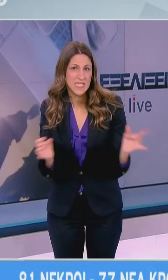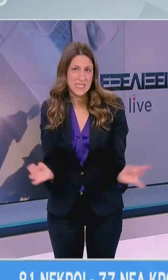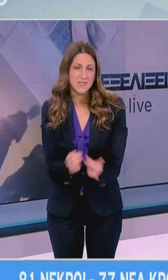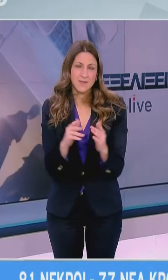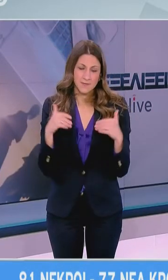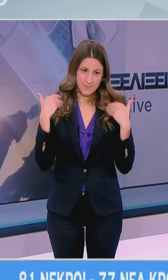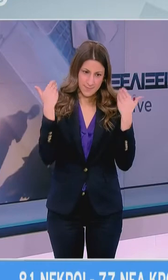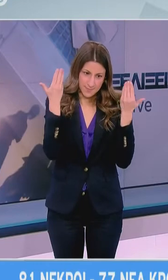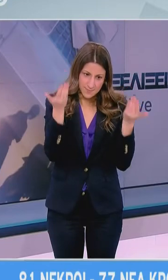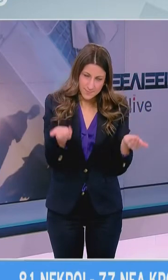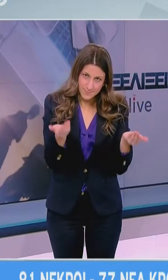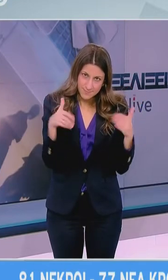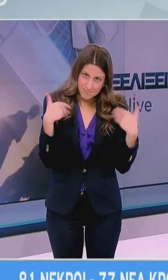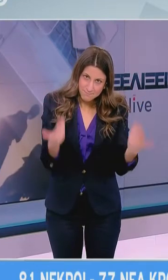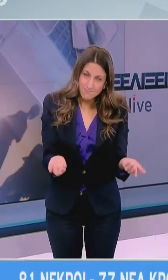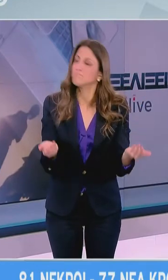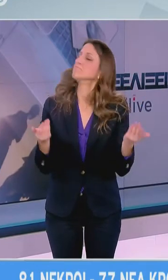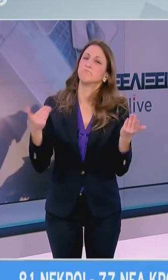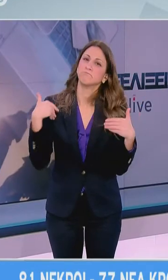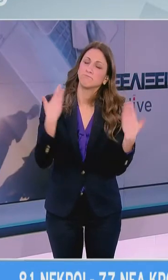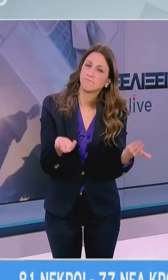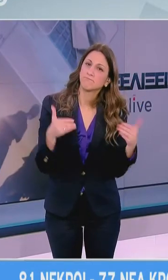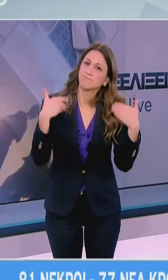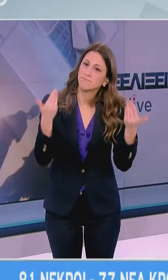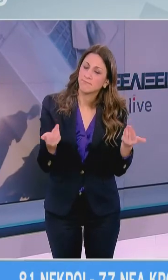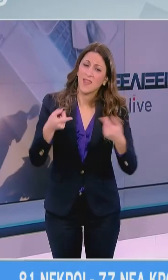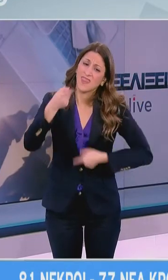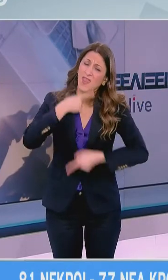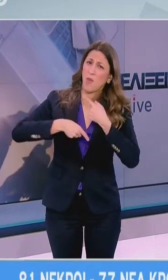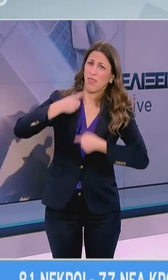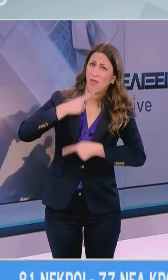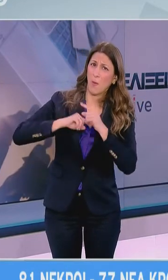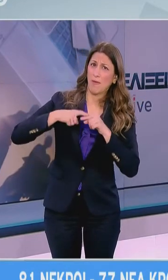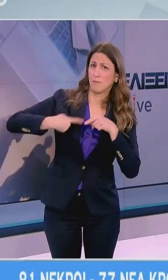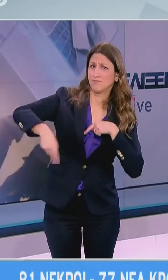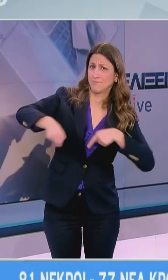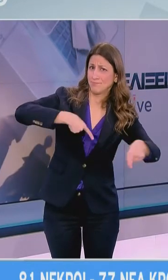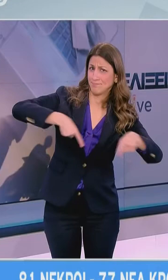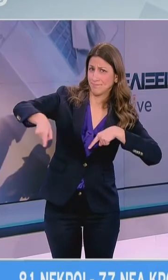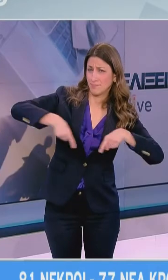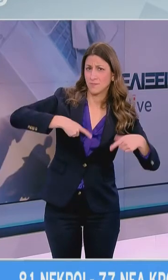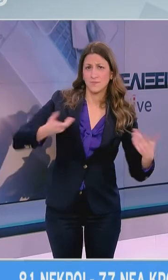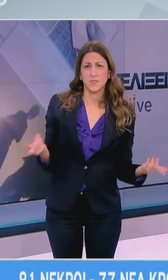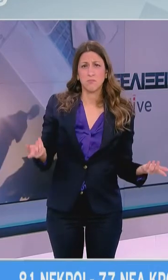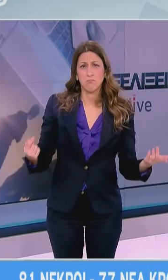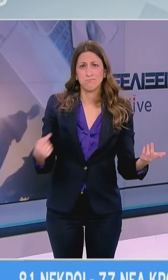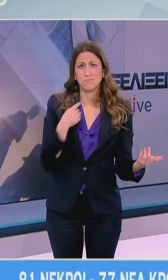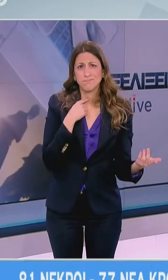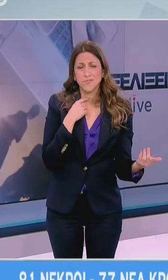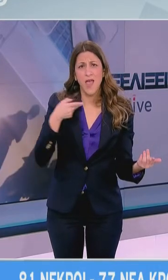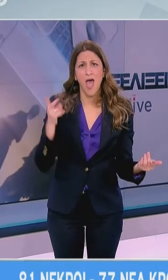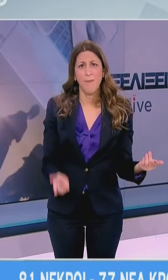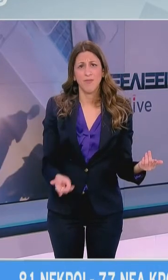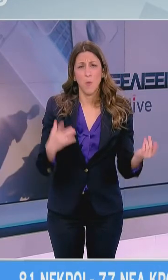φύγουμε απλά κάνοντας μια προσπάθεια με οποιασδήποτε δικαιολογίες να μετακινηθούμε, αντιλαμβάνεστε ουσιαστικά